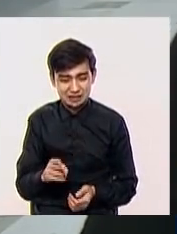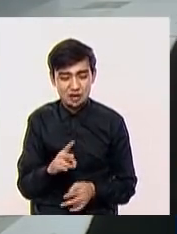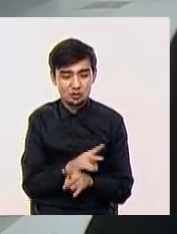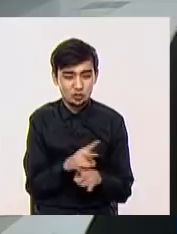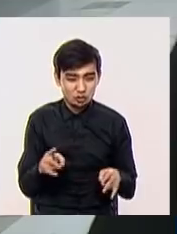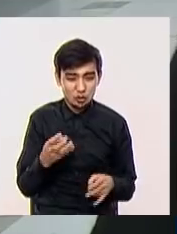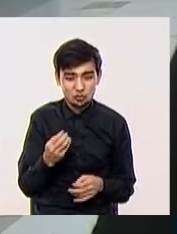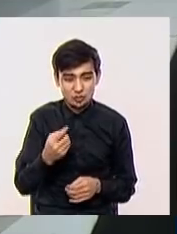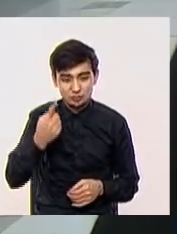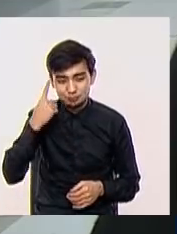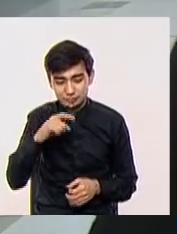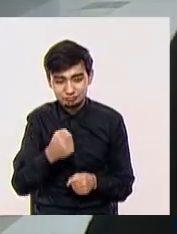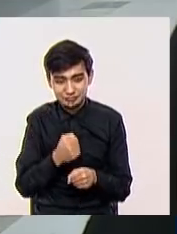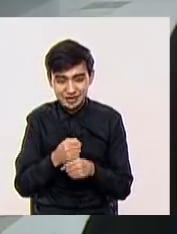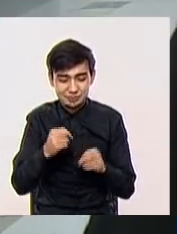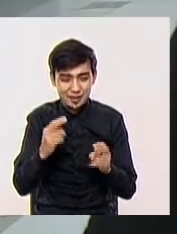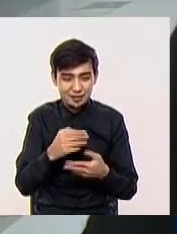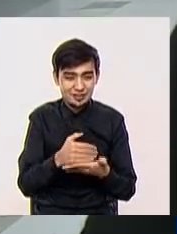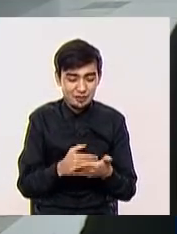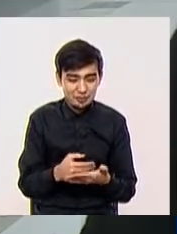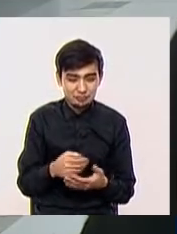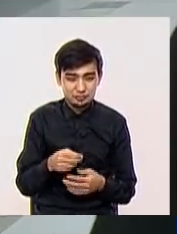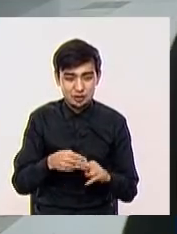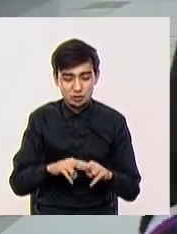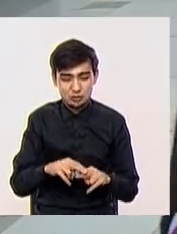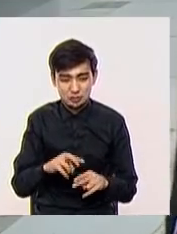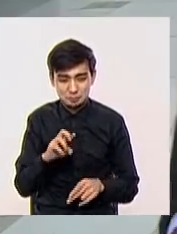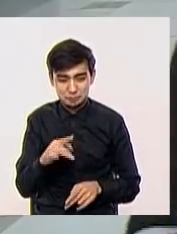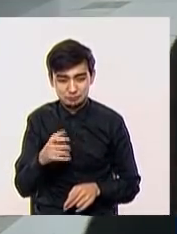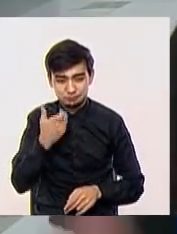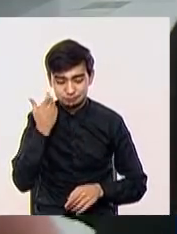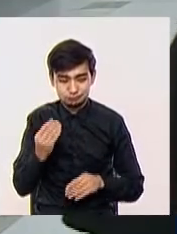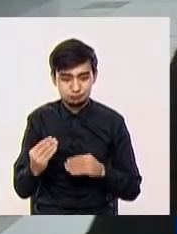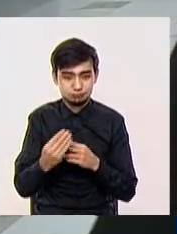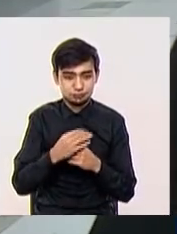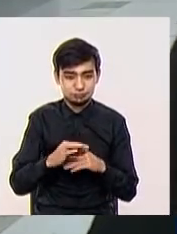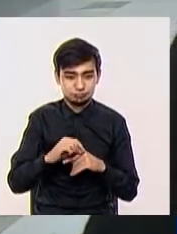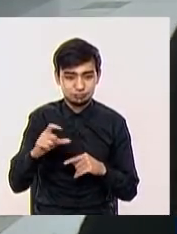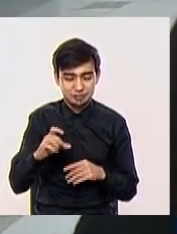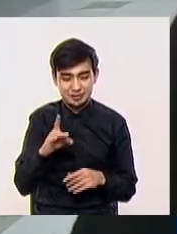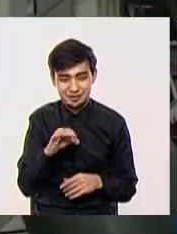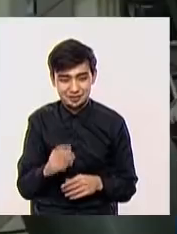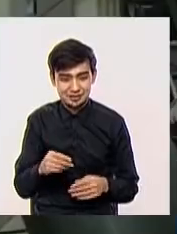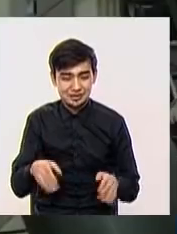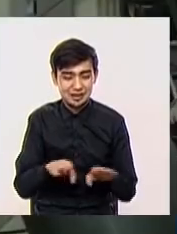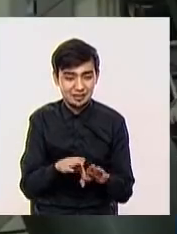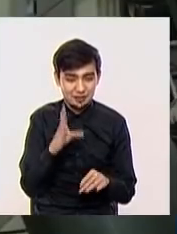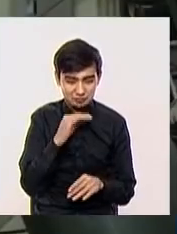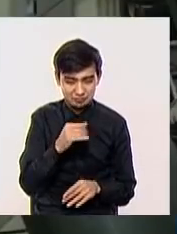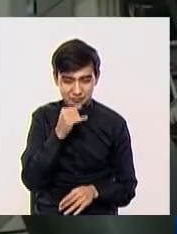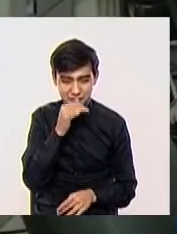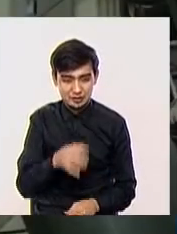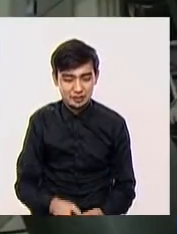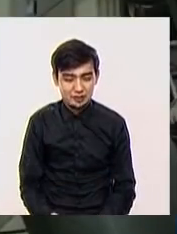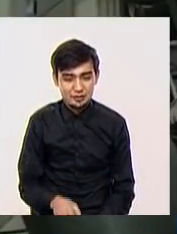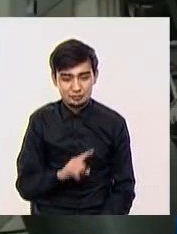не придумал универсальную схему, которая бы позволила все риски закрыть. Эксперты